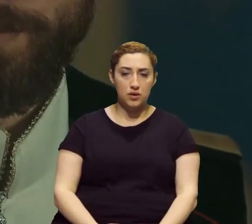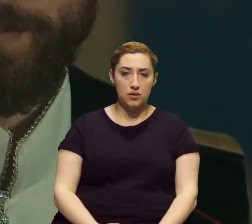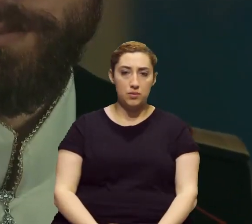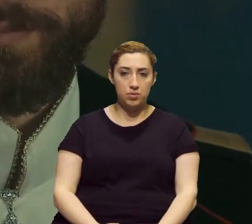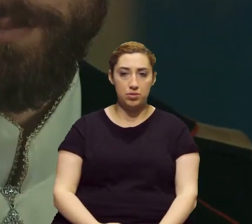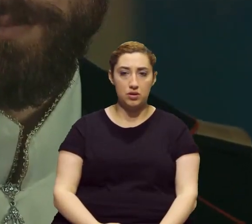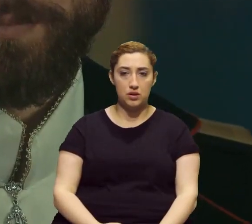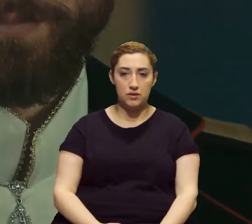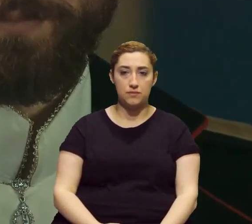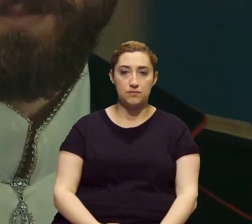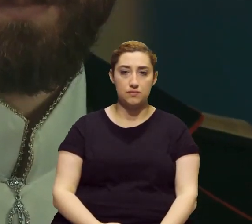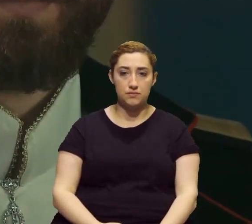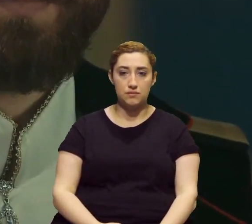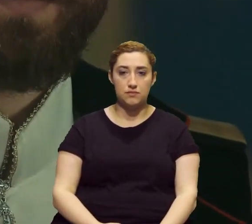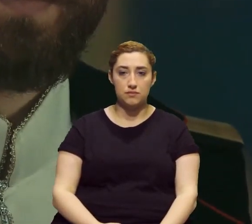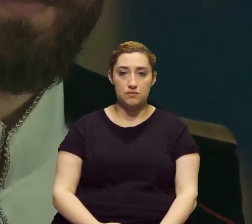paşalar odada.